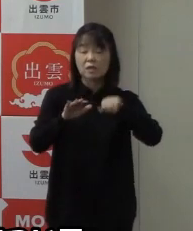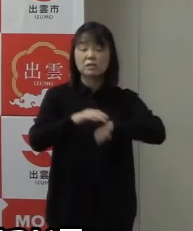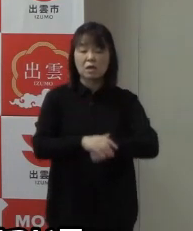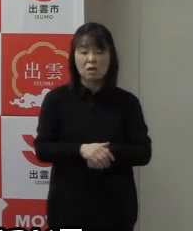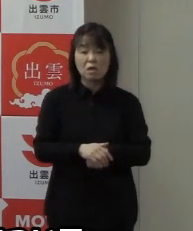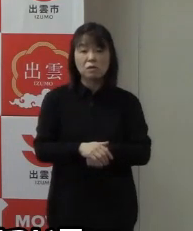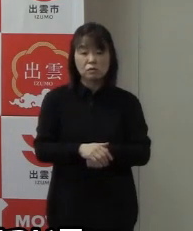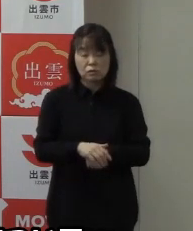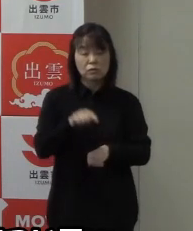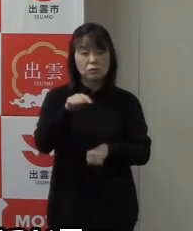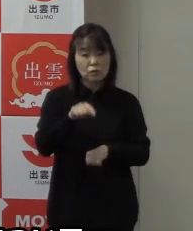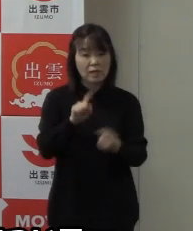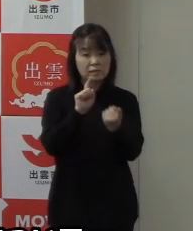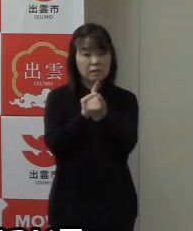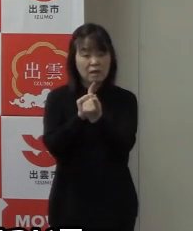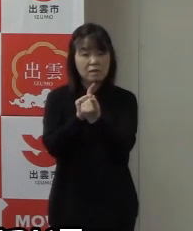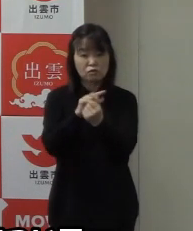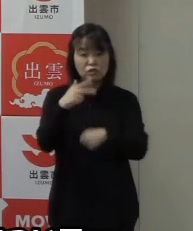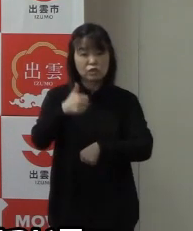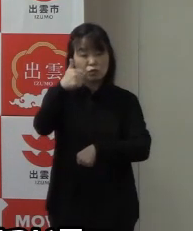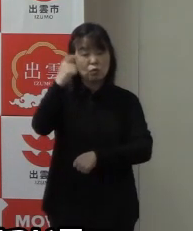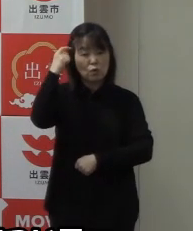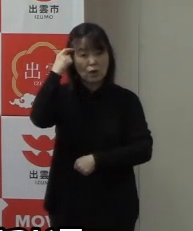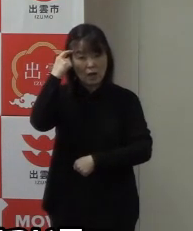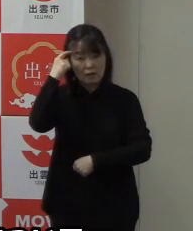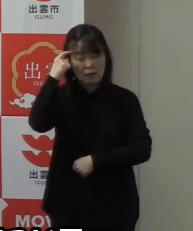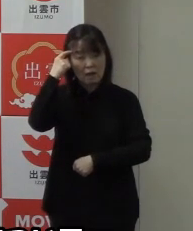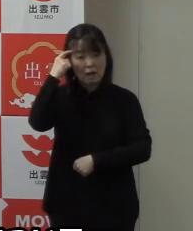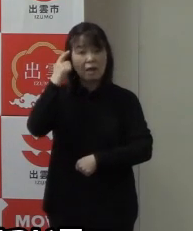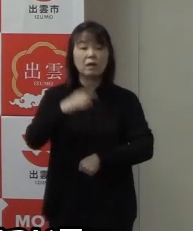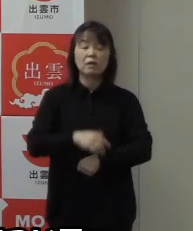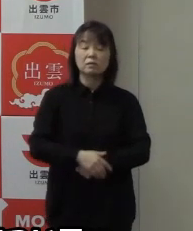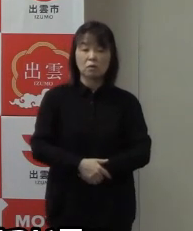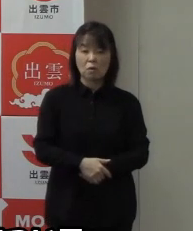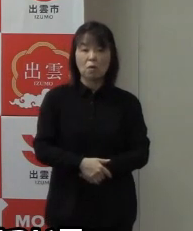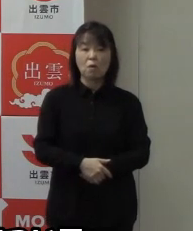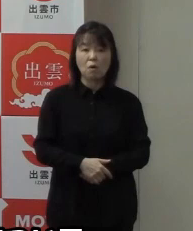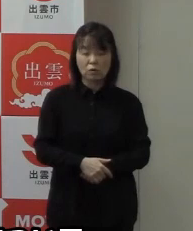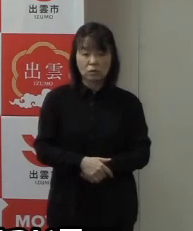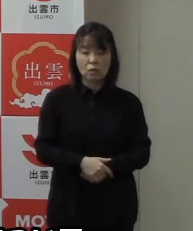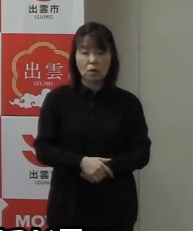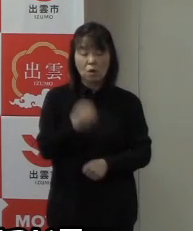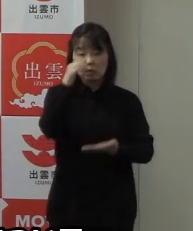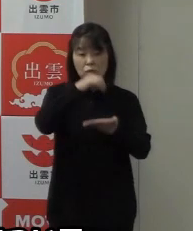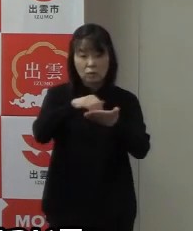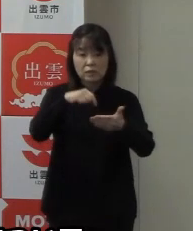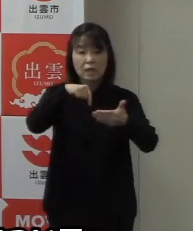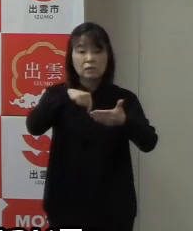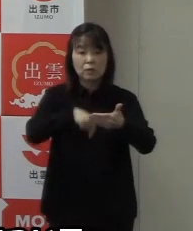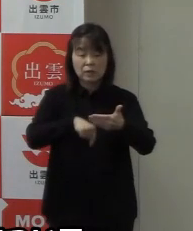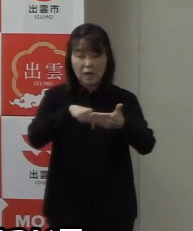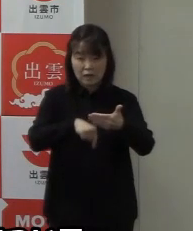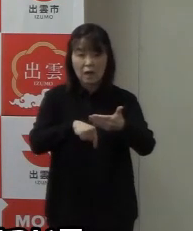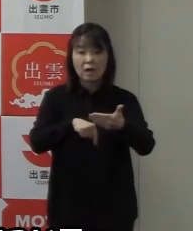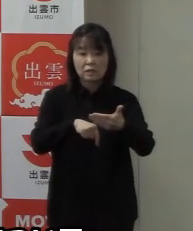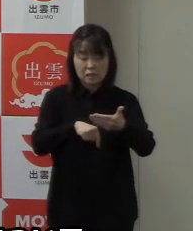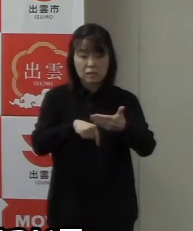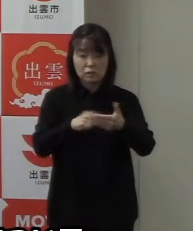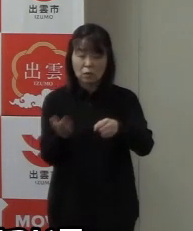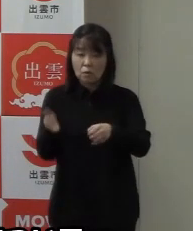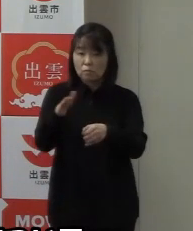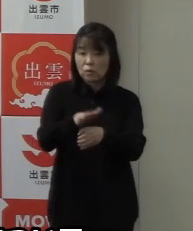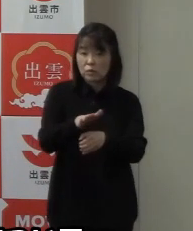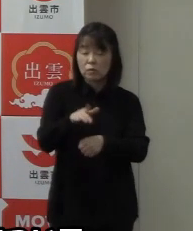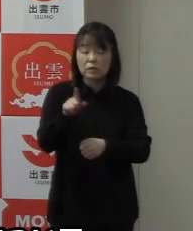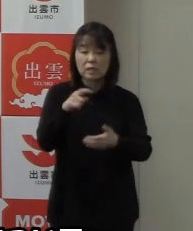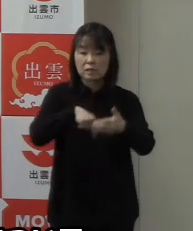をどう受け止めていらっしゃるかというのが、それをどう公衆さんで、反映させて、設計ですとかそ